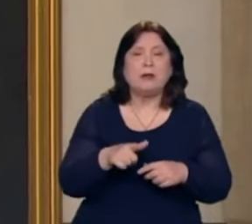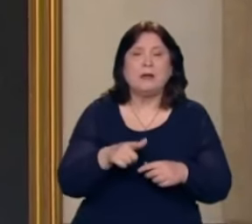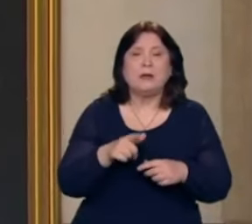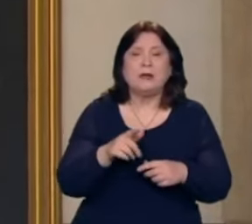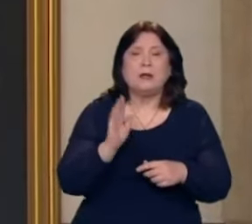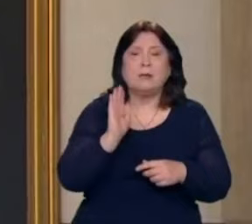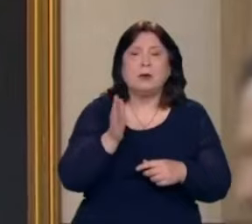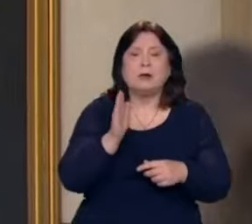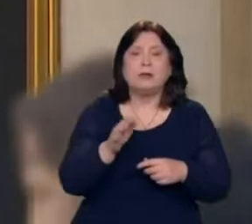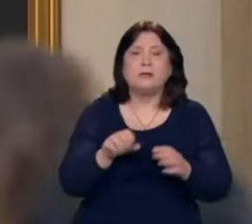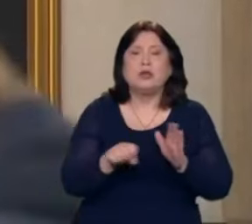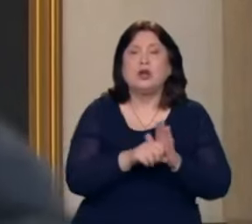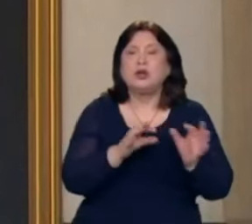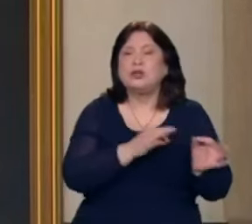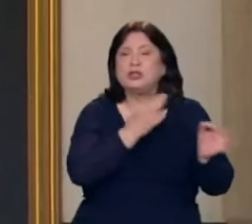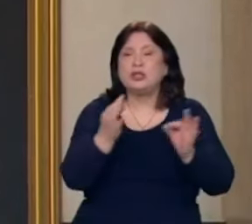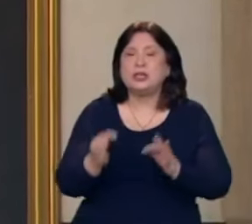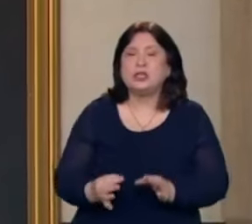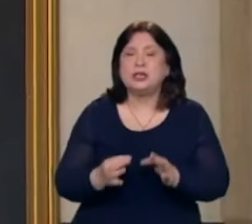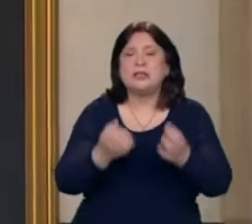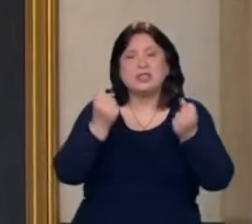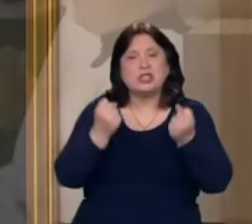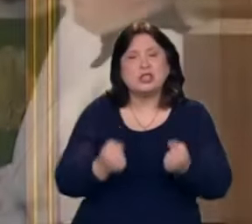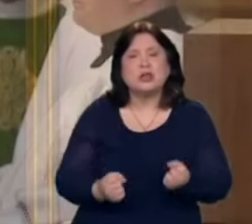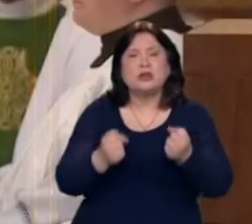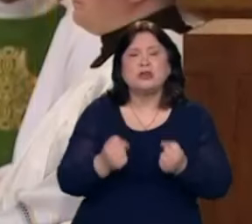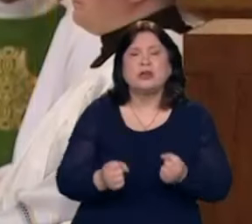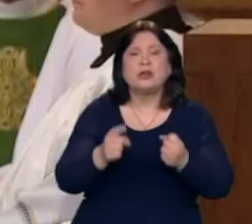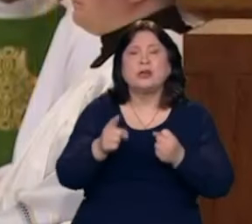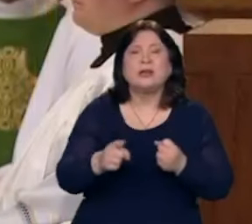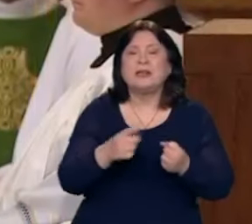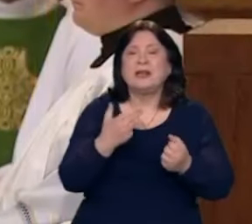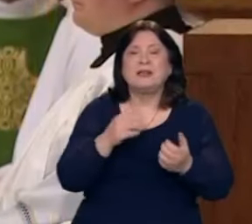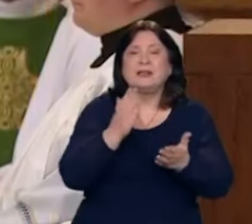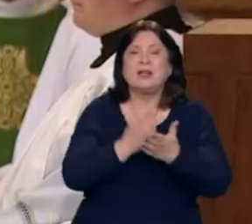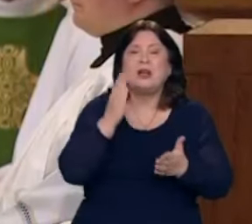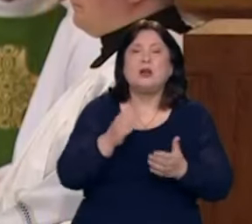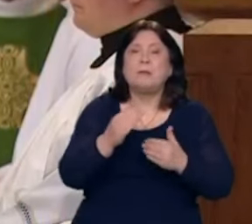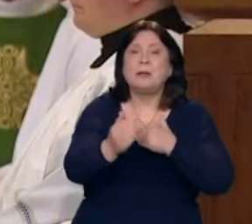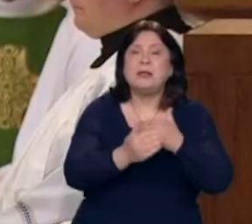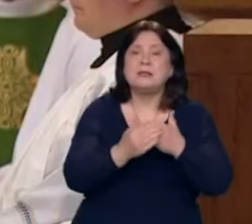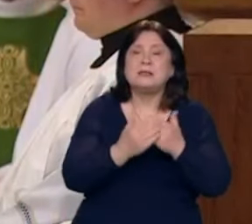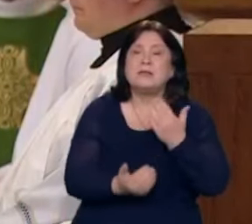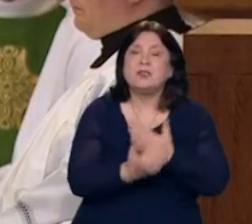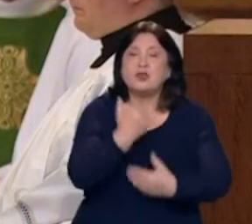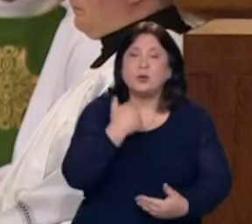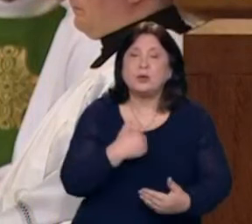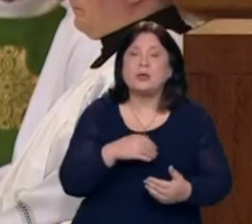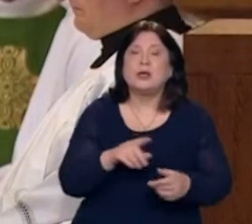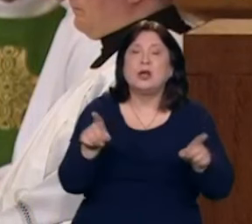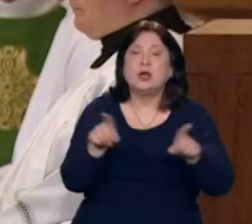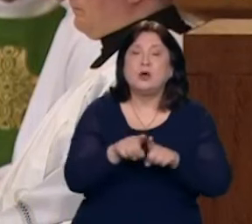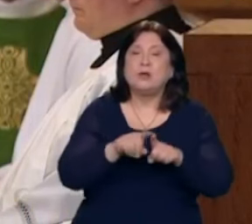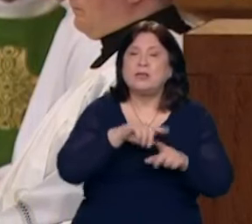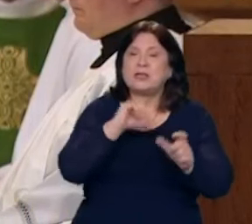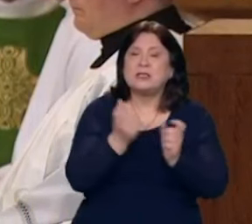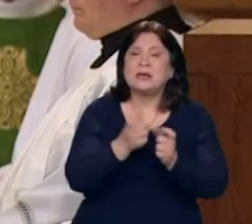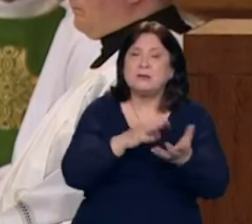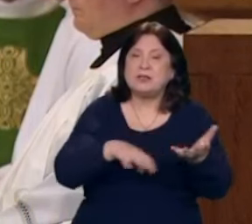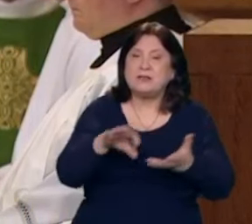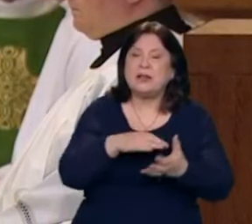posłuchanie dzisiejszy ciążą nie tylko nad Bliskim Wschodem ale w jakieś mierze nad całym